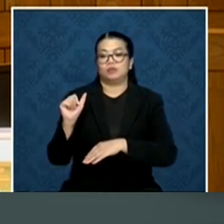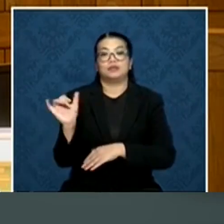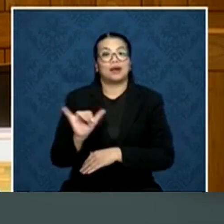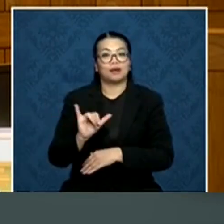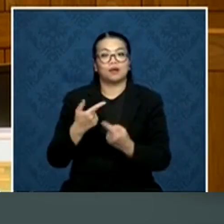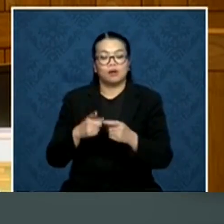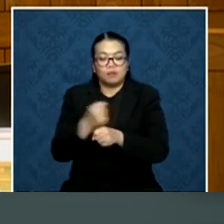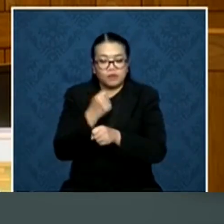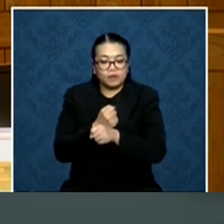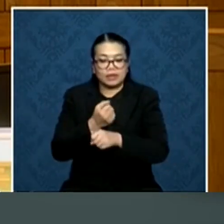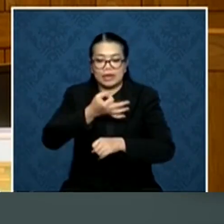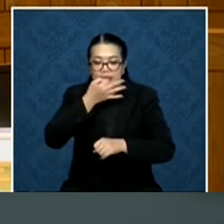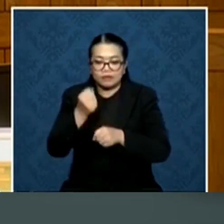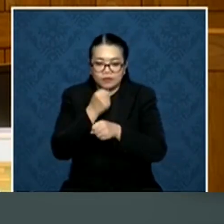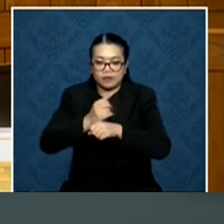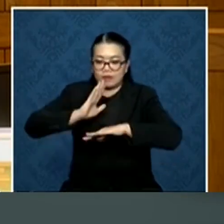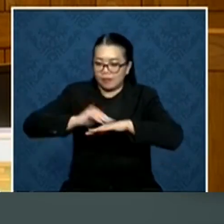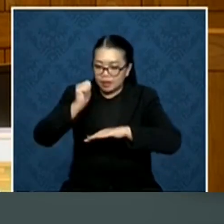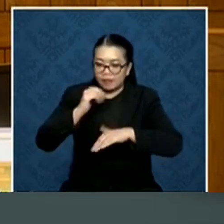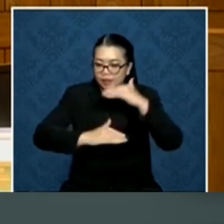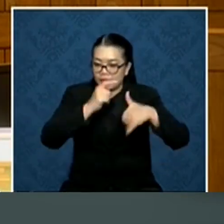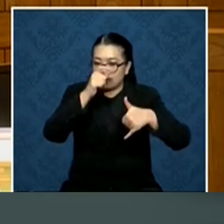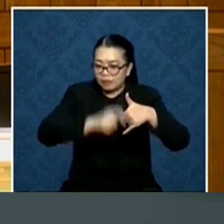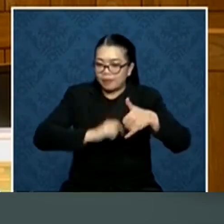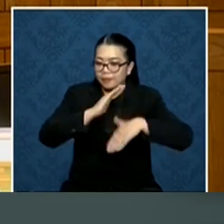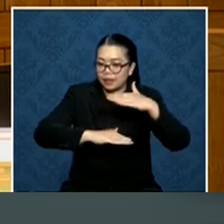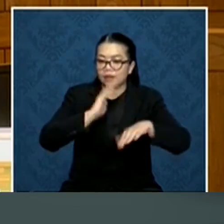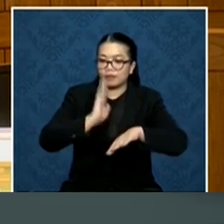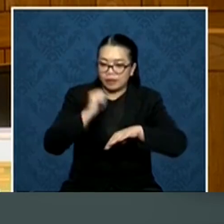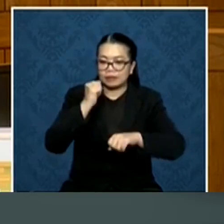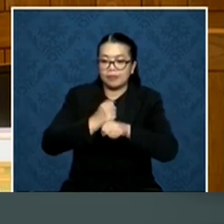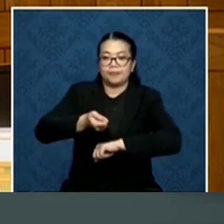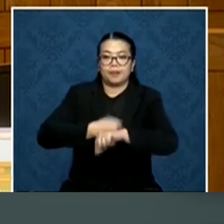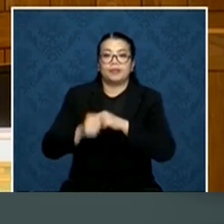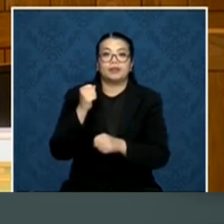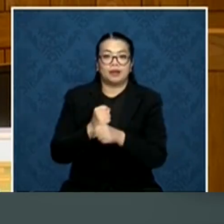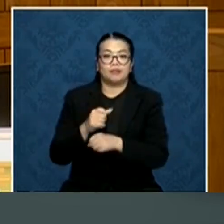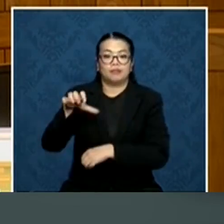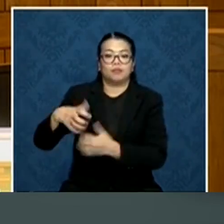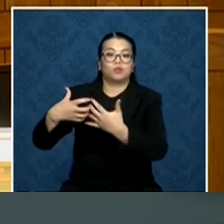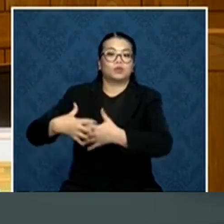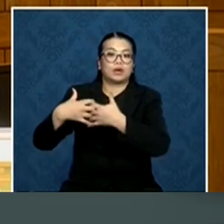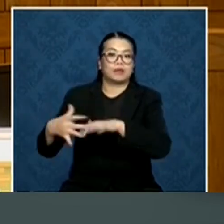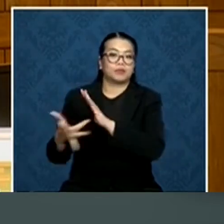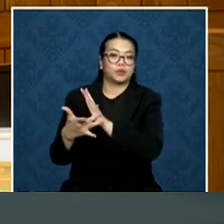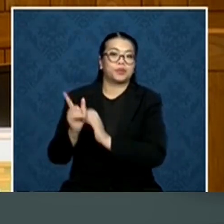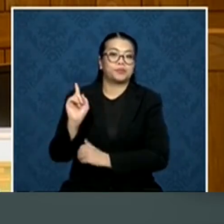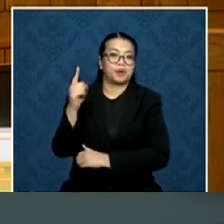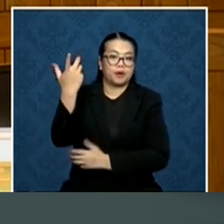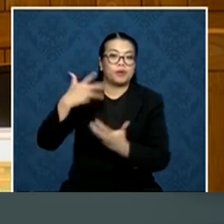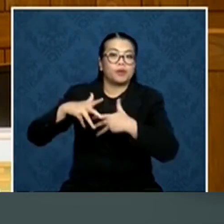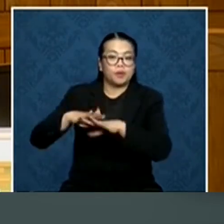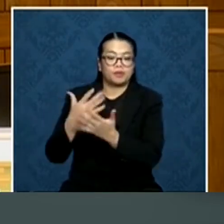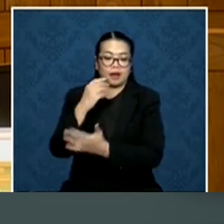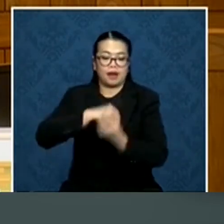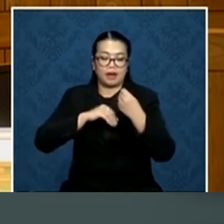อยู่บ้างเพื่อให้คนของเราพัฒนาแล้วก็มาสามารถทำงานในอุตสาหกรรมใหม่ๆอุตสาหกรรมที่มี